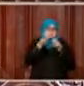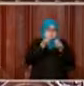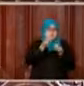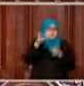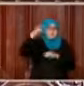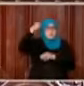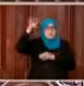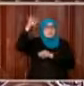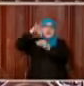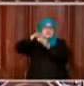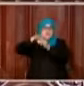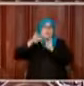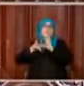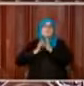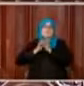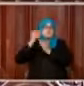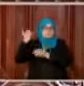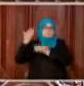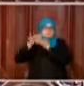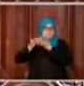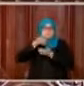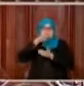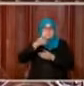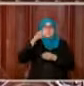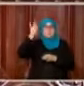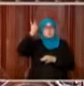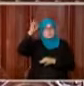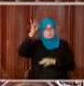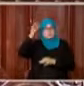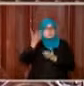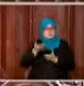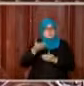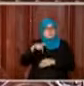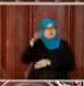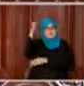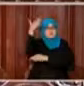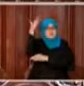انتخابات، لأن تونس دولة